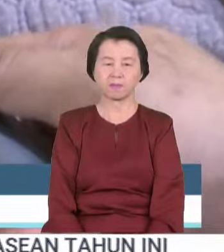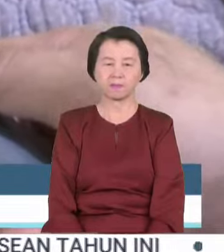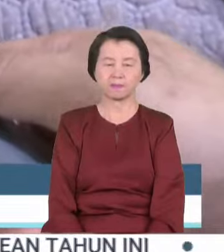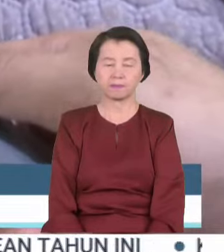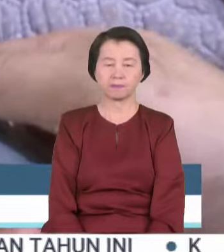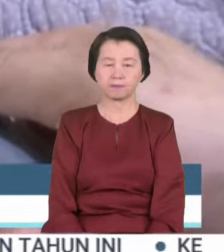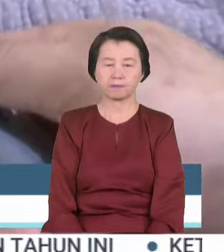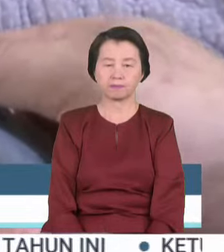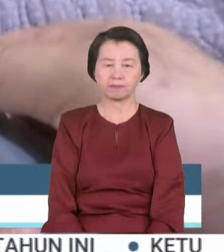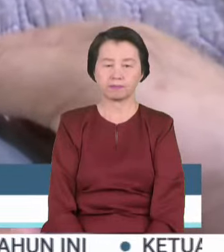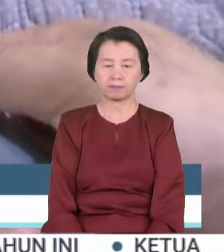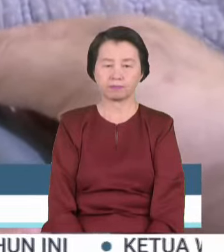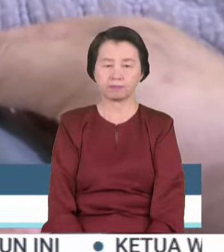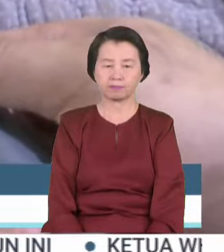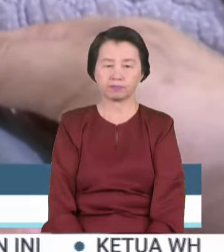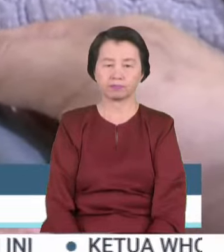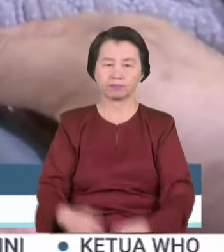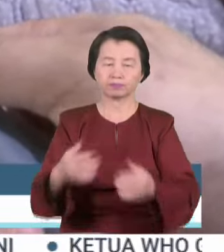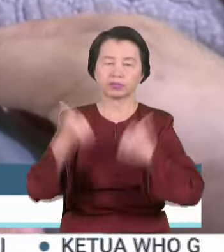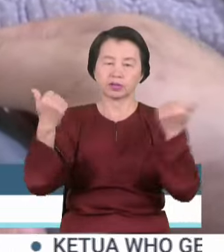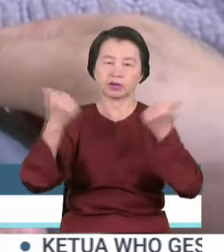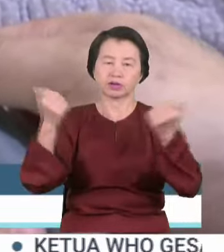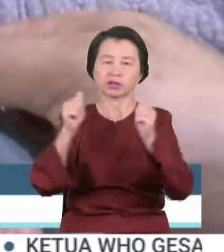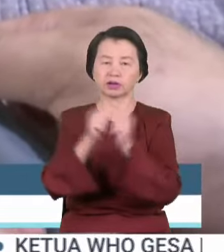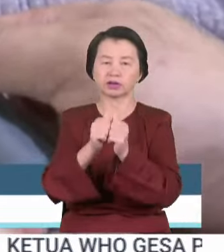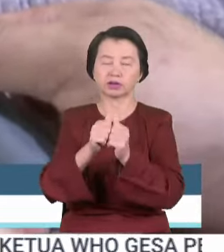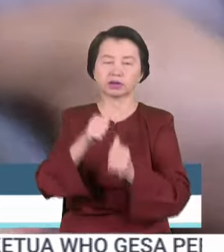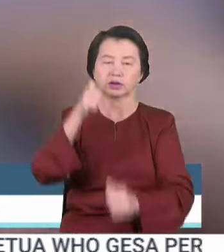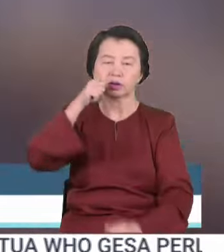Raya ni raya dengan adik lah. Raya dengan adik sahaja.